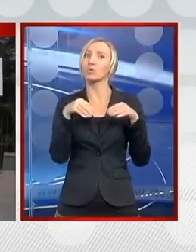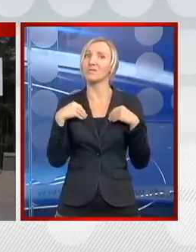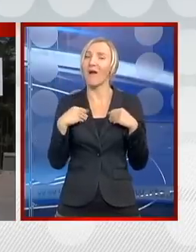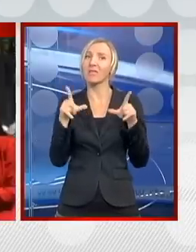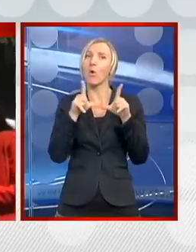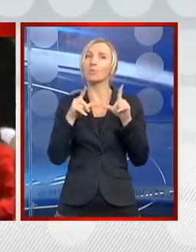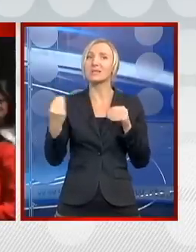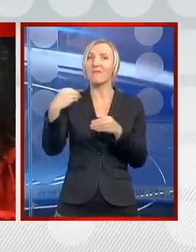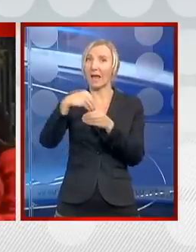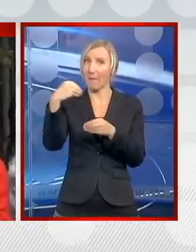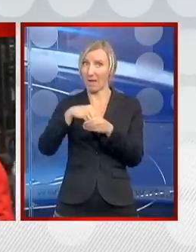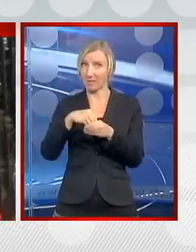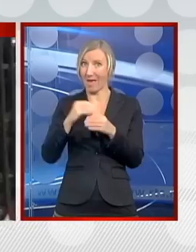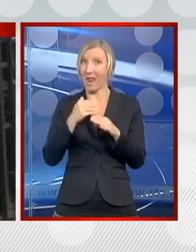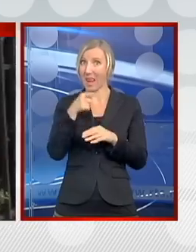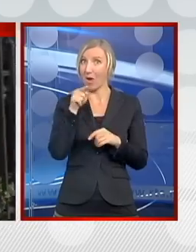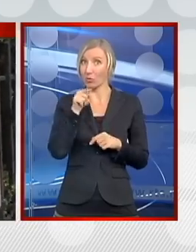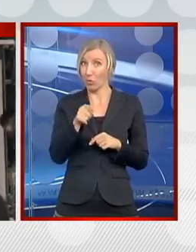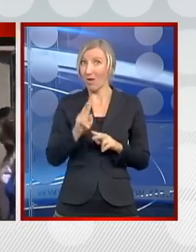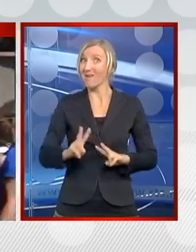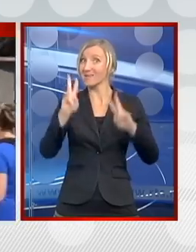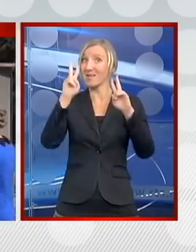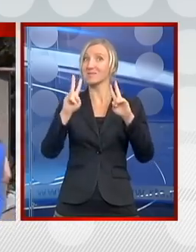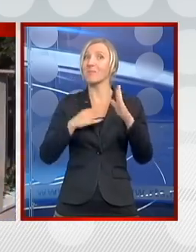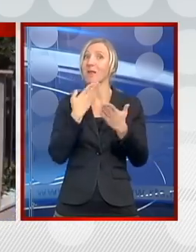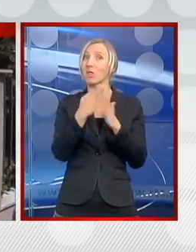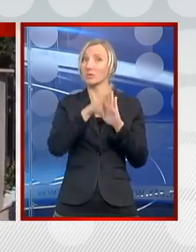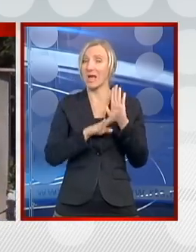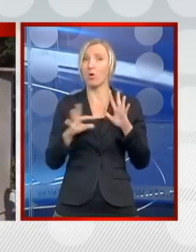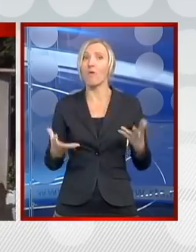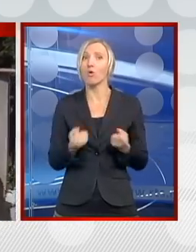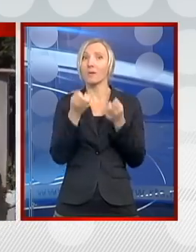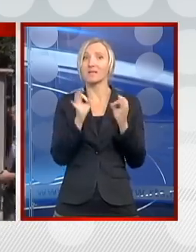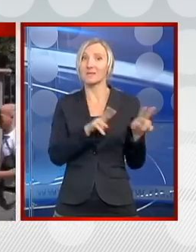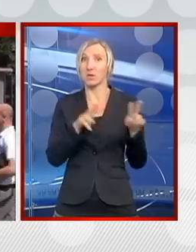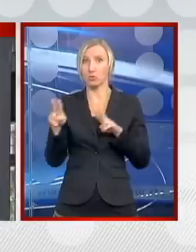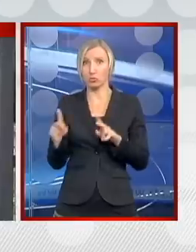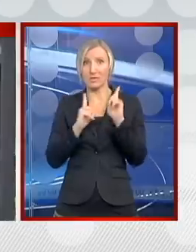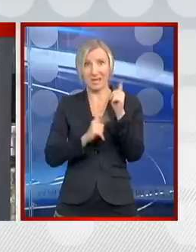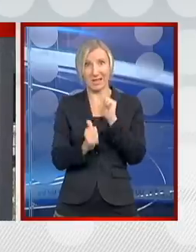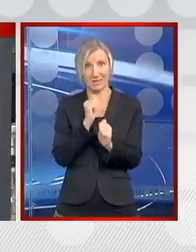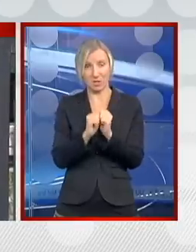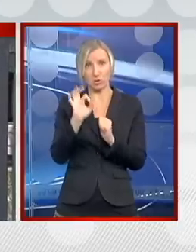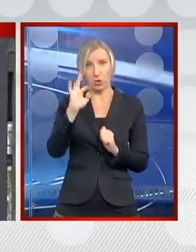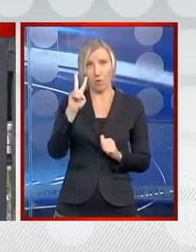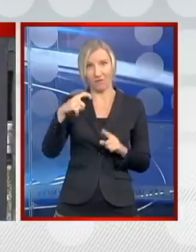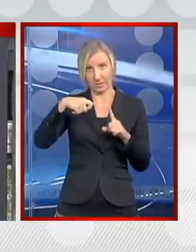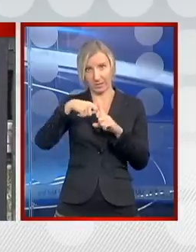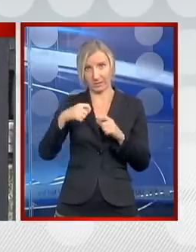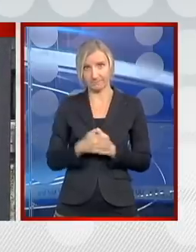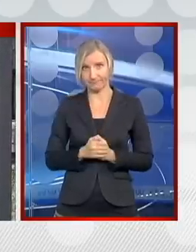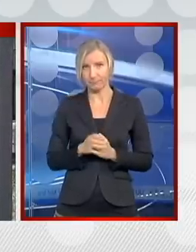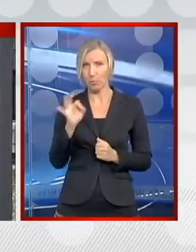amandmana, nakon kojih je izglasan i predlog zakona o formiranju specijalnog suda za ratne zločine